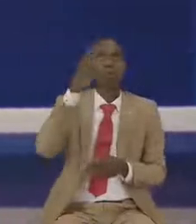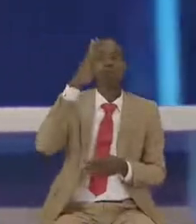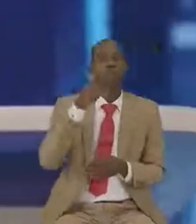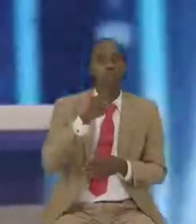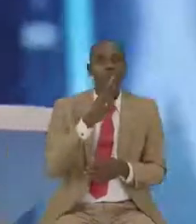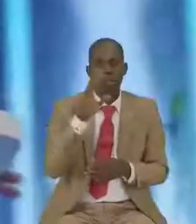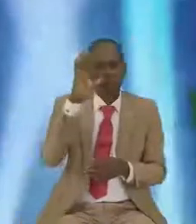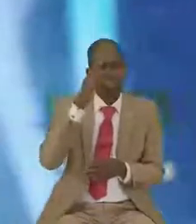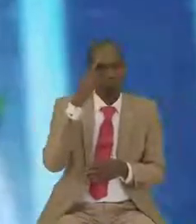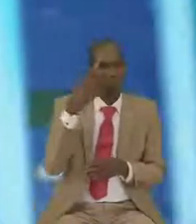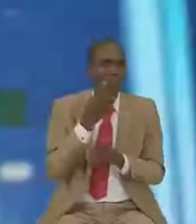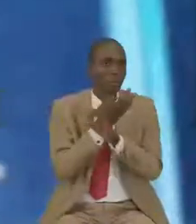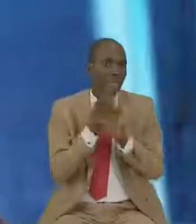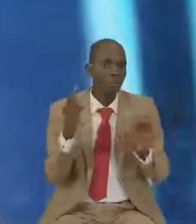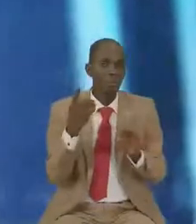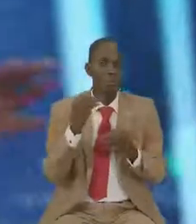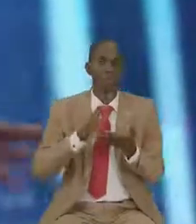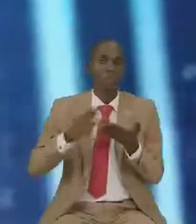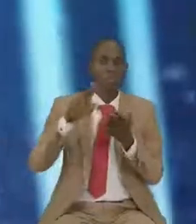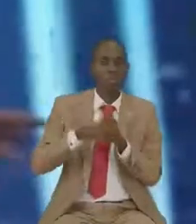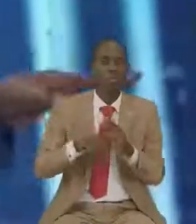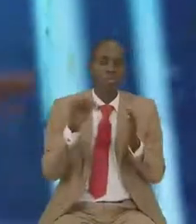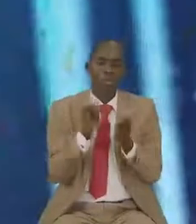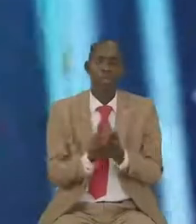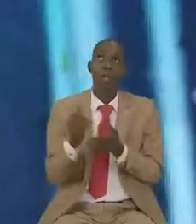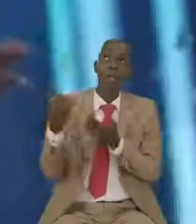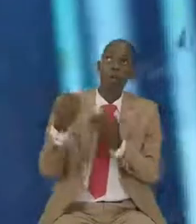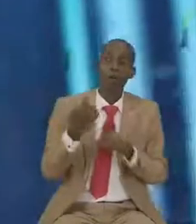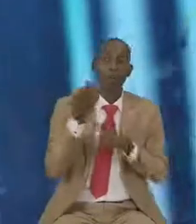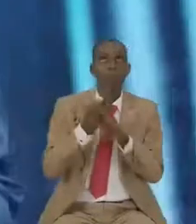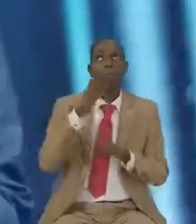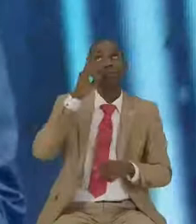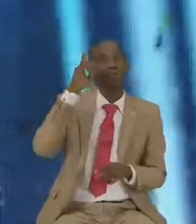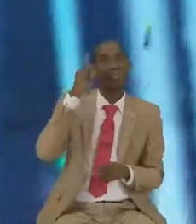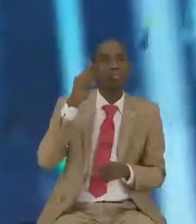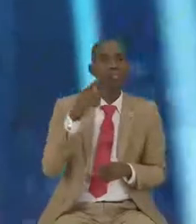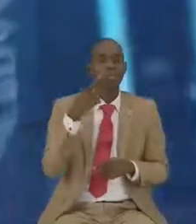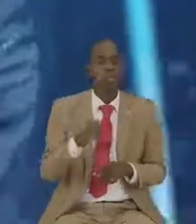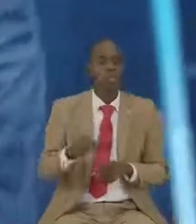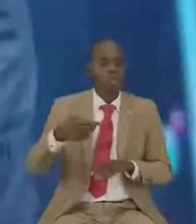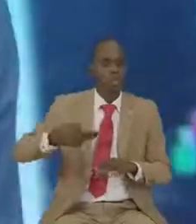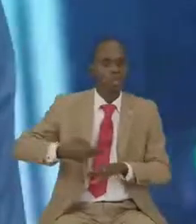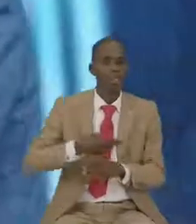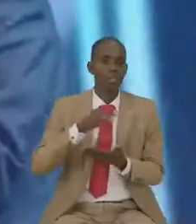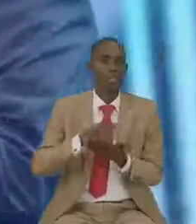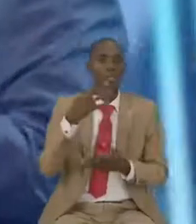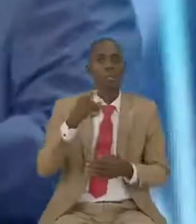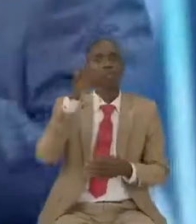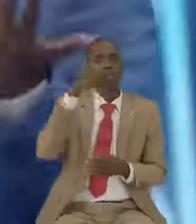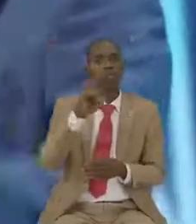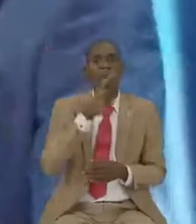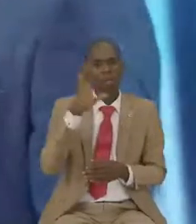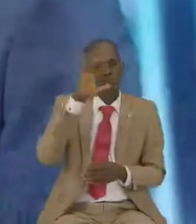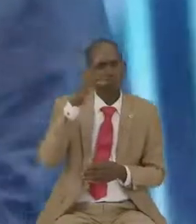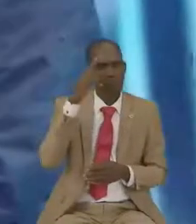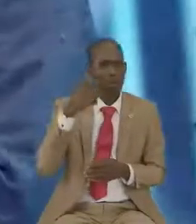lui, l'agneau de Dieu. Tu cherches la libération, le pardon qui provient de lui,